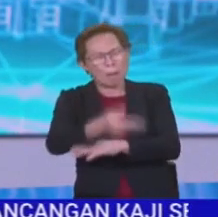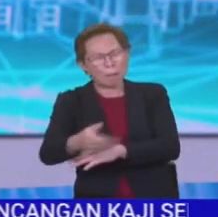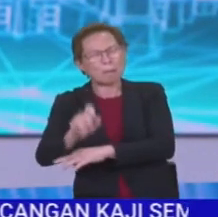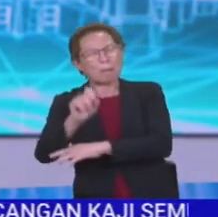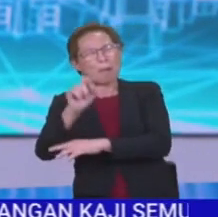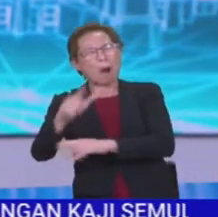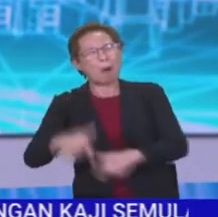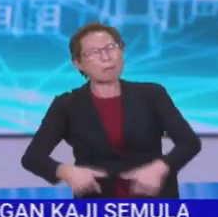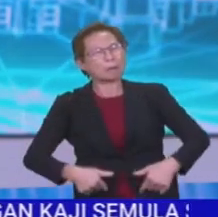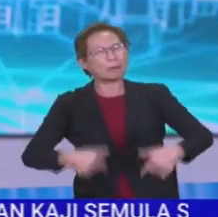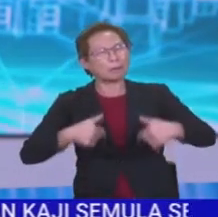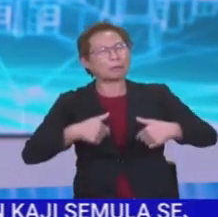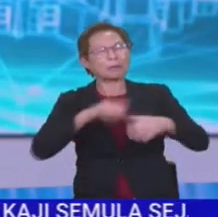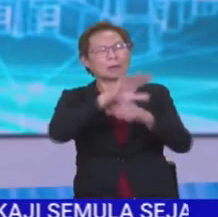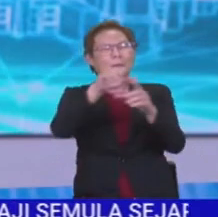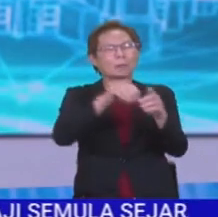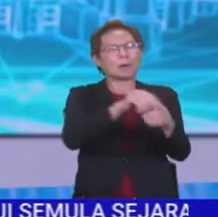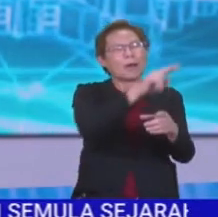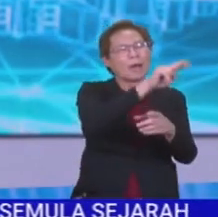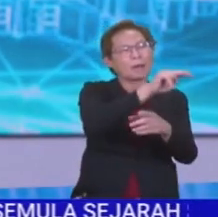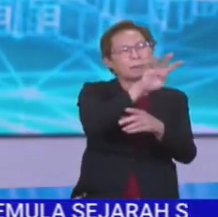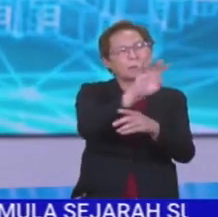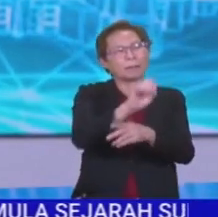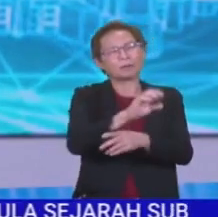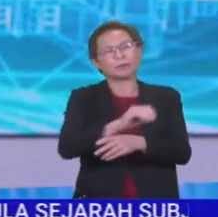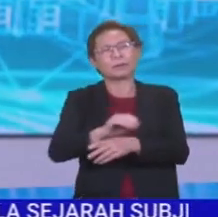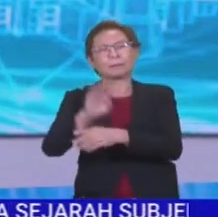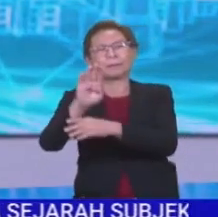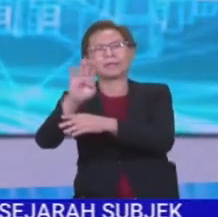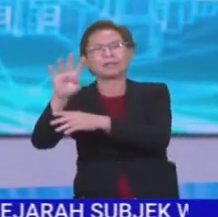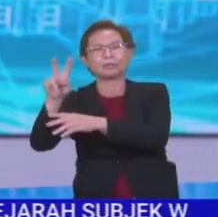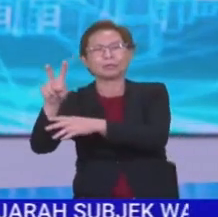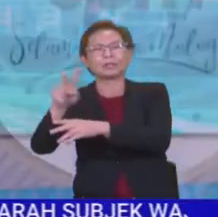Ini termasuk golongan M40 dan T20.